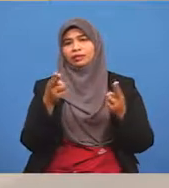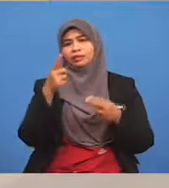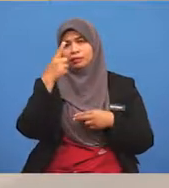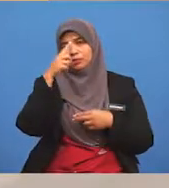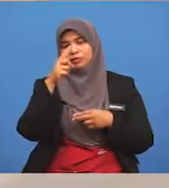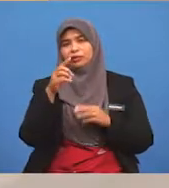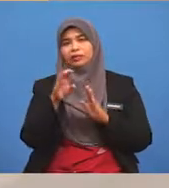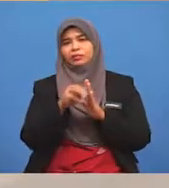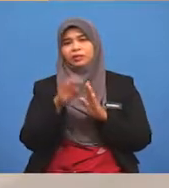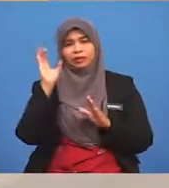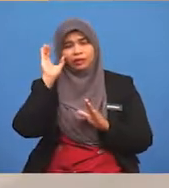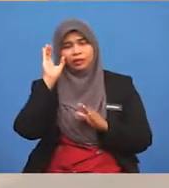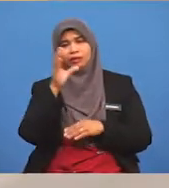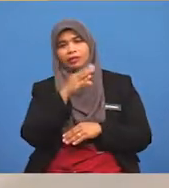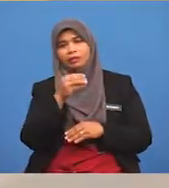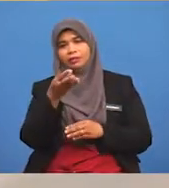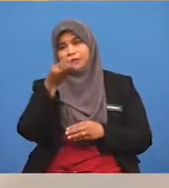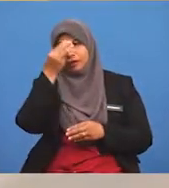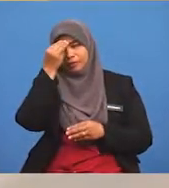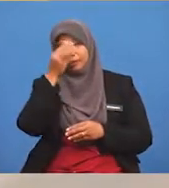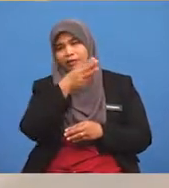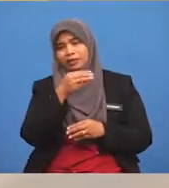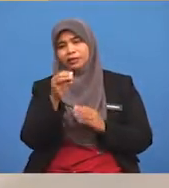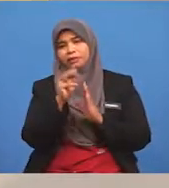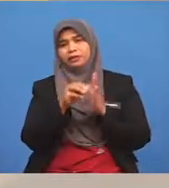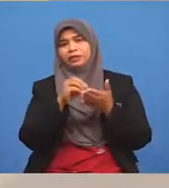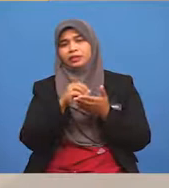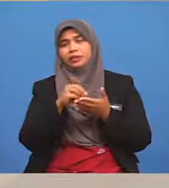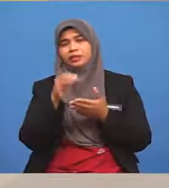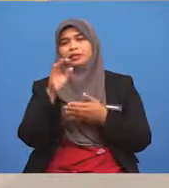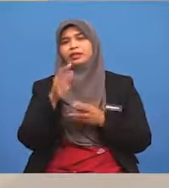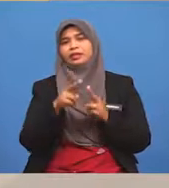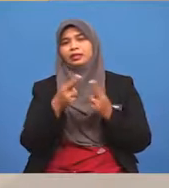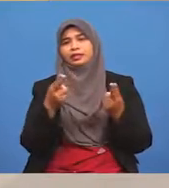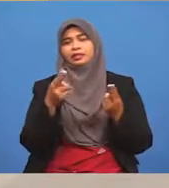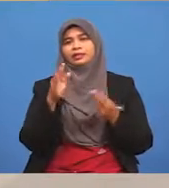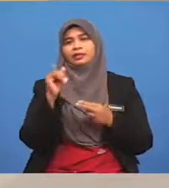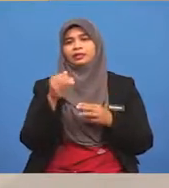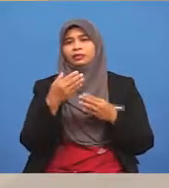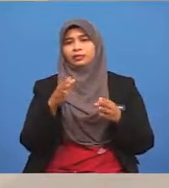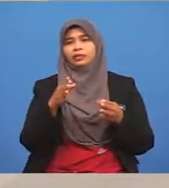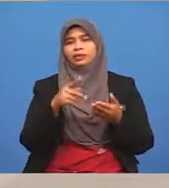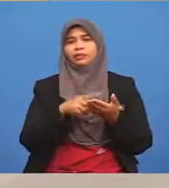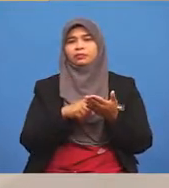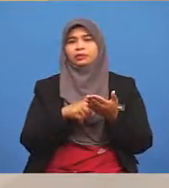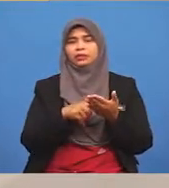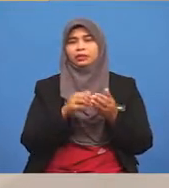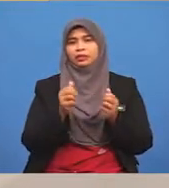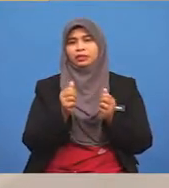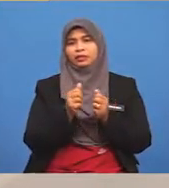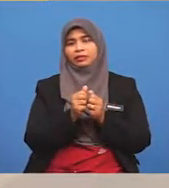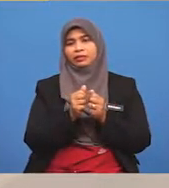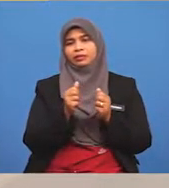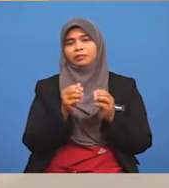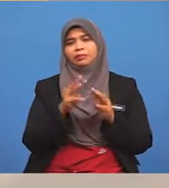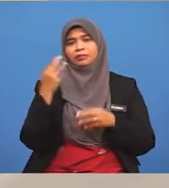mendengar, menghafaz dan mencatat hadis yang disepakati daripada mereka. Murid-murid,